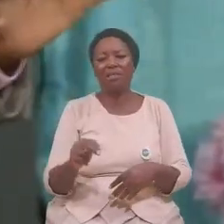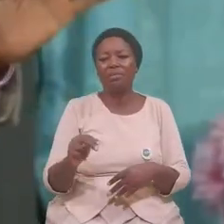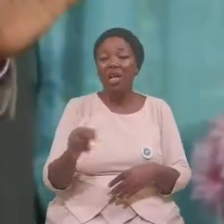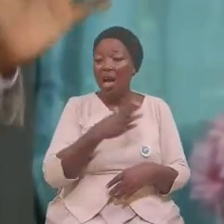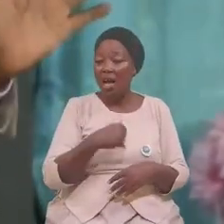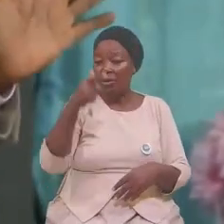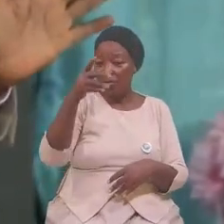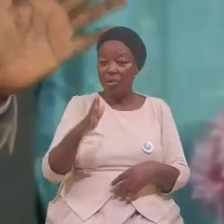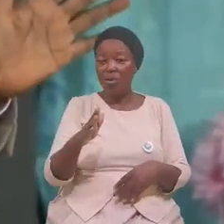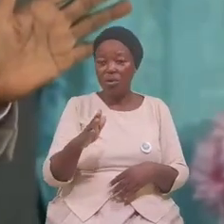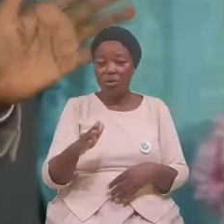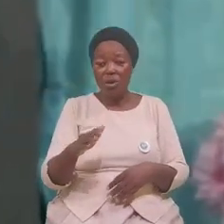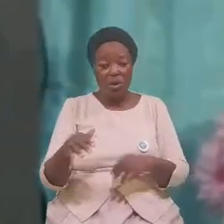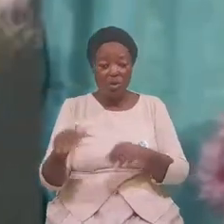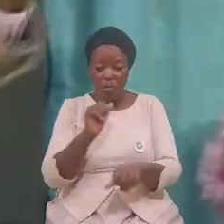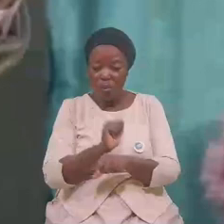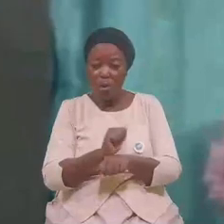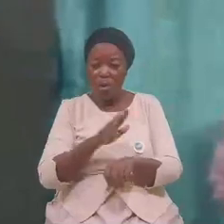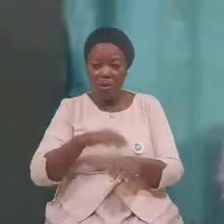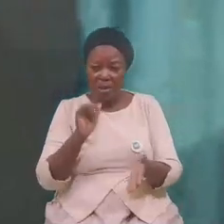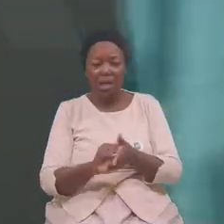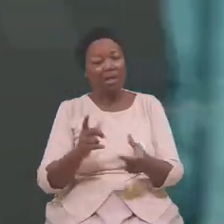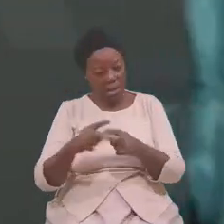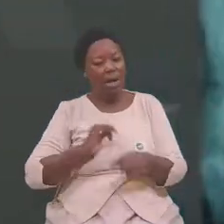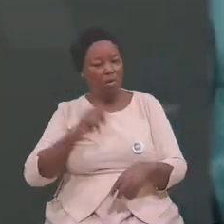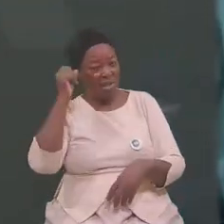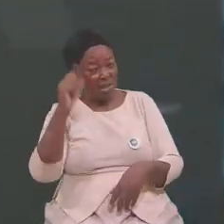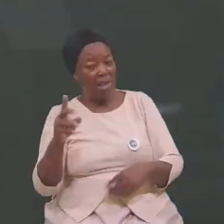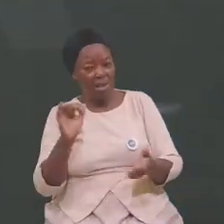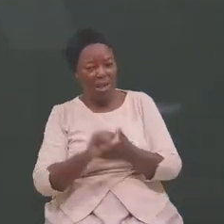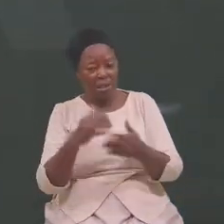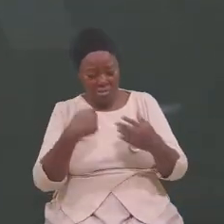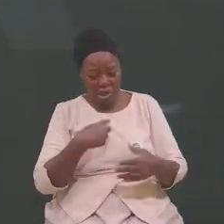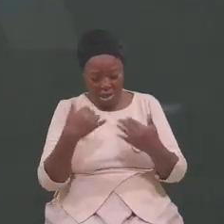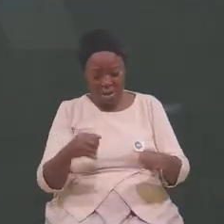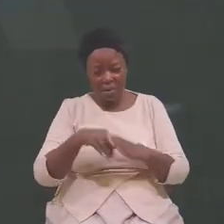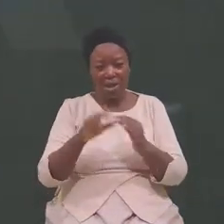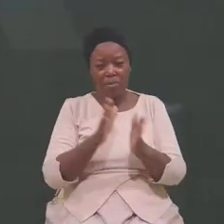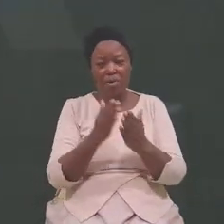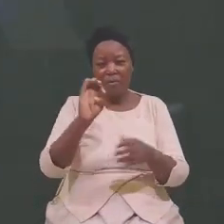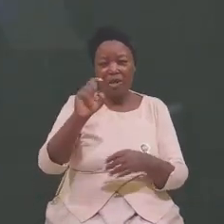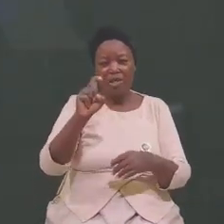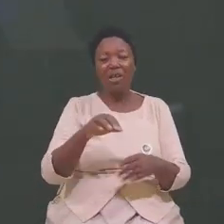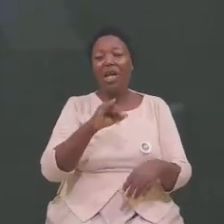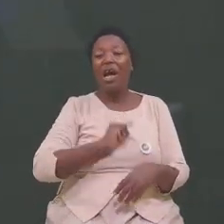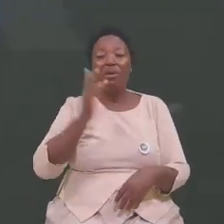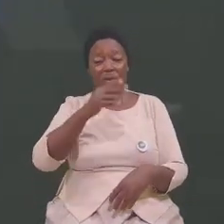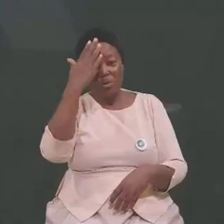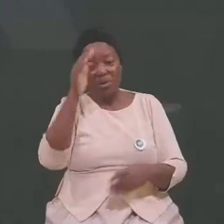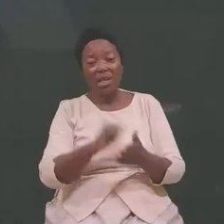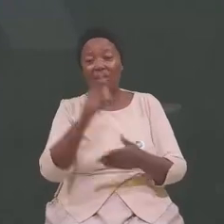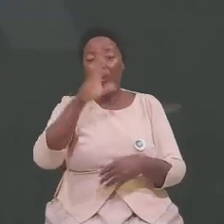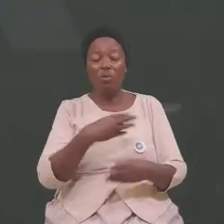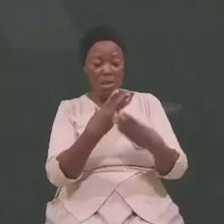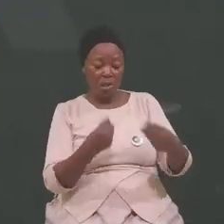a réglé ce problème. Alors je saurai que moi maintenant en Exode, je saurai que Dieu va régler mon